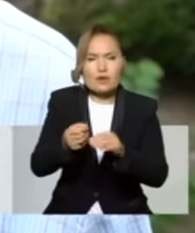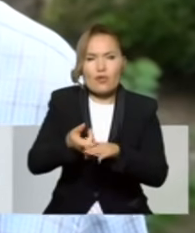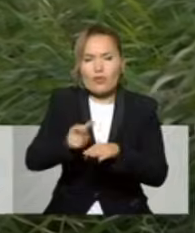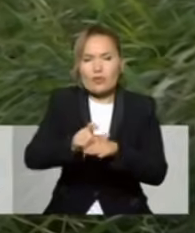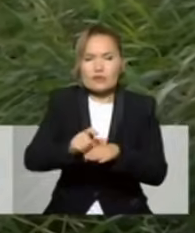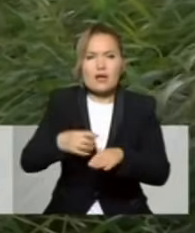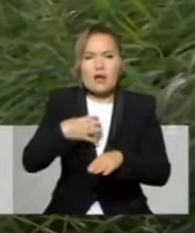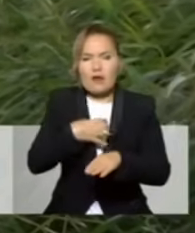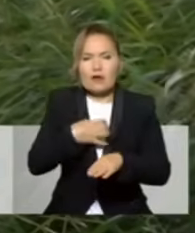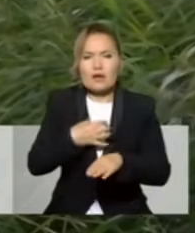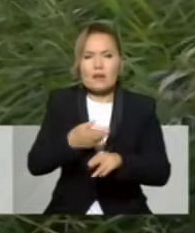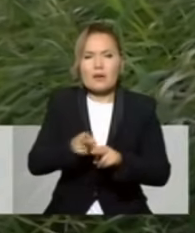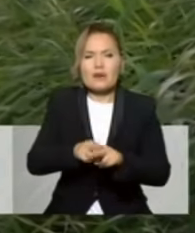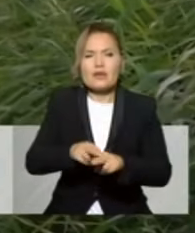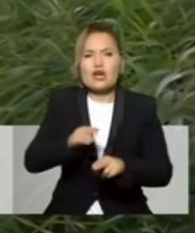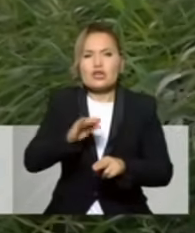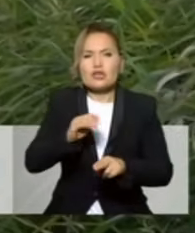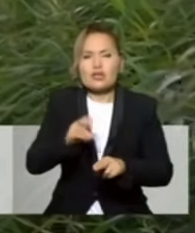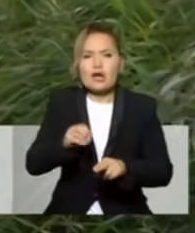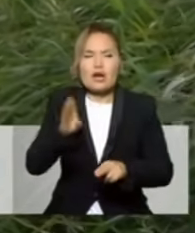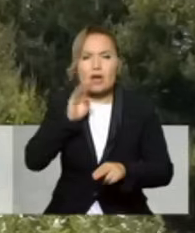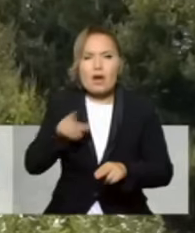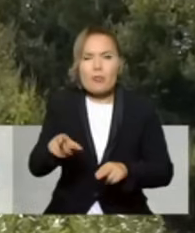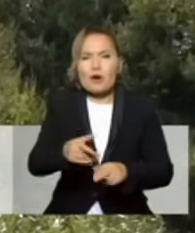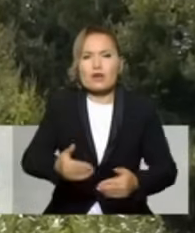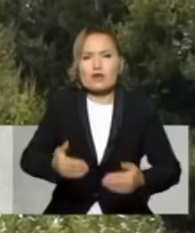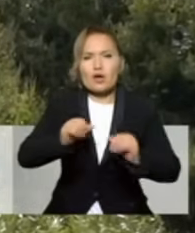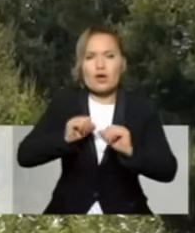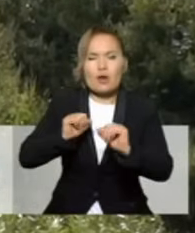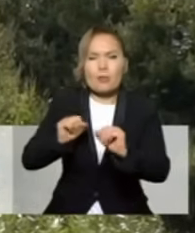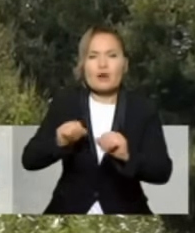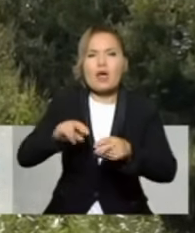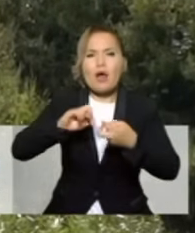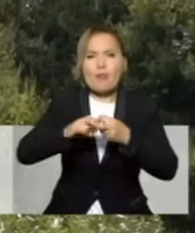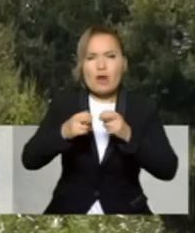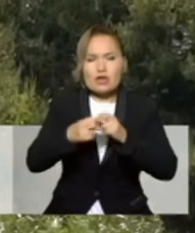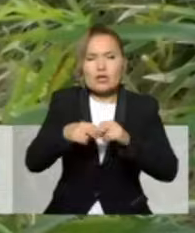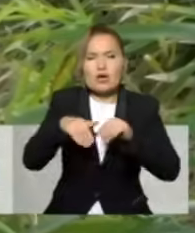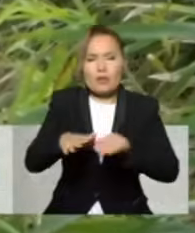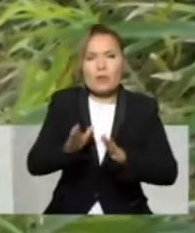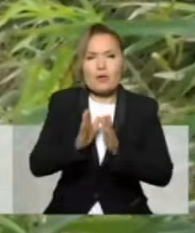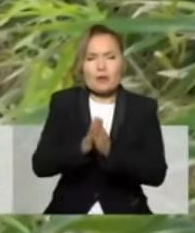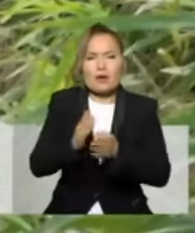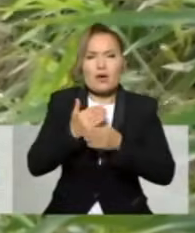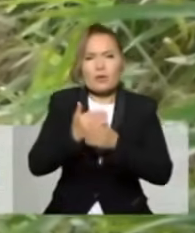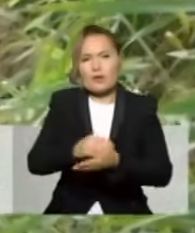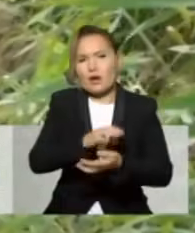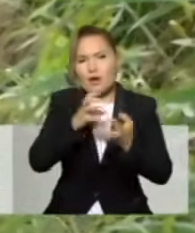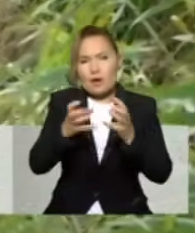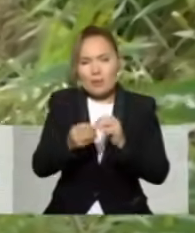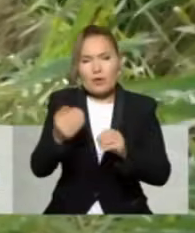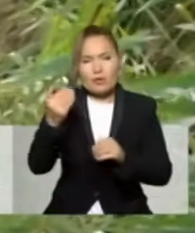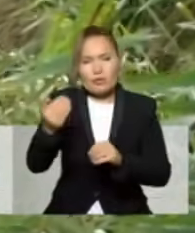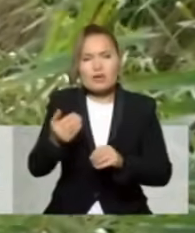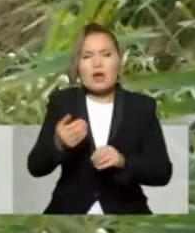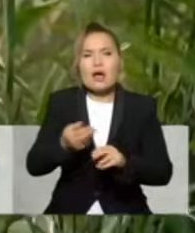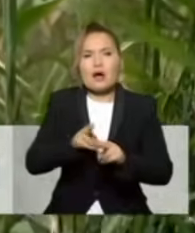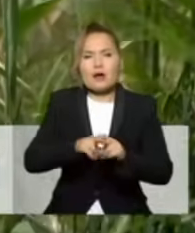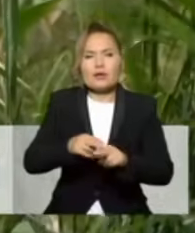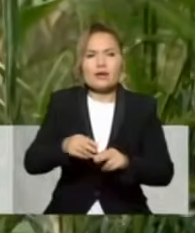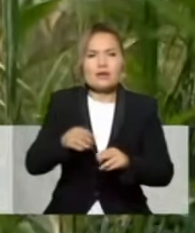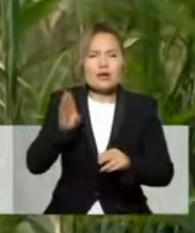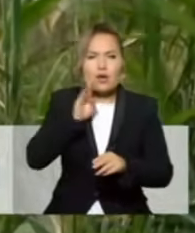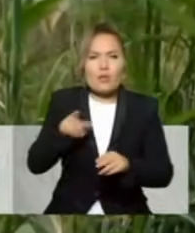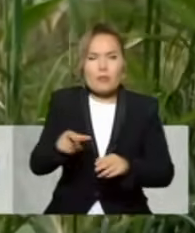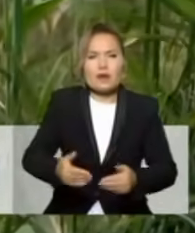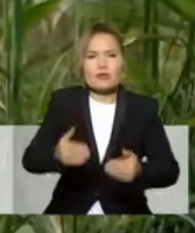әлі болмаса. Жіңішке өзенінің арнасын кеңейту жұмыстары жүргізілмей, мәселенің толық шешілмейтінін жауапты мекеме өкілдері де мойындап отыр. Сондықтан